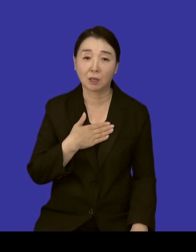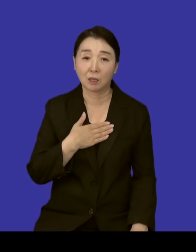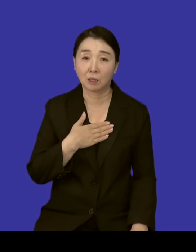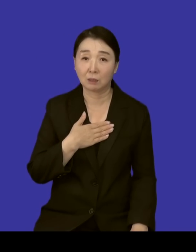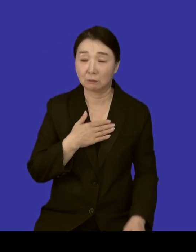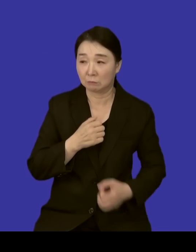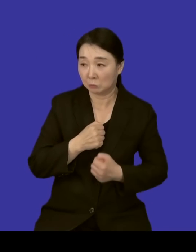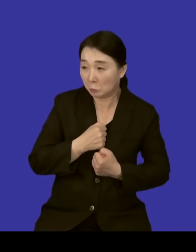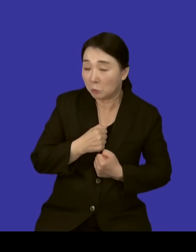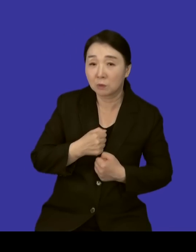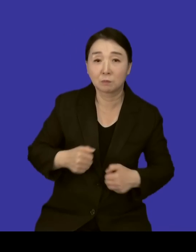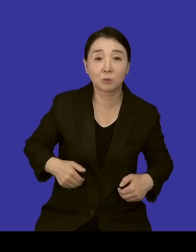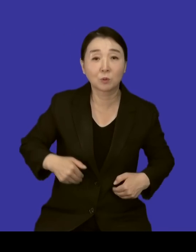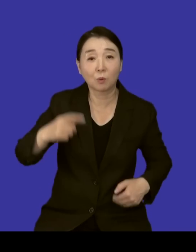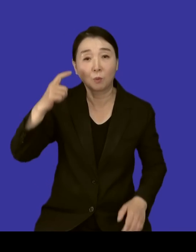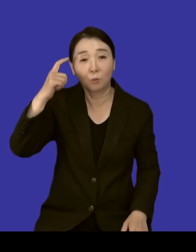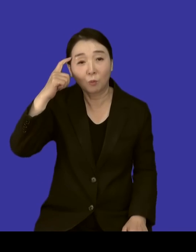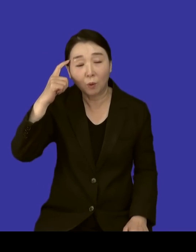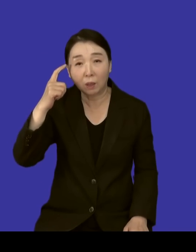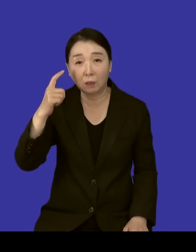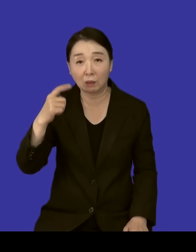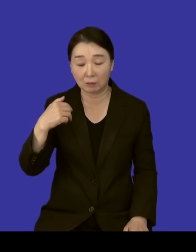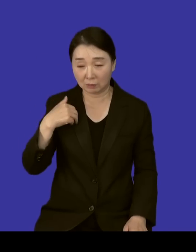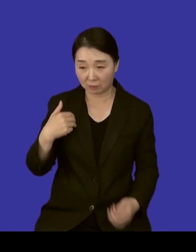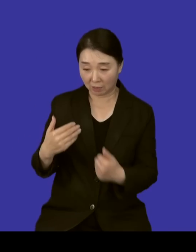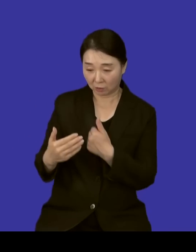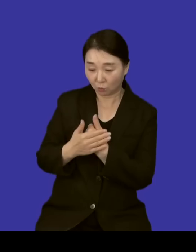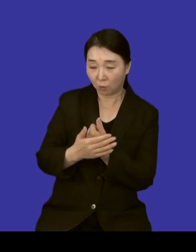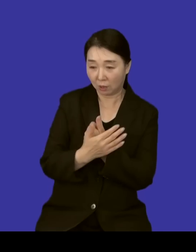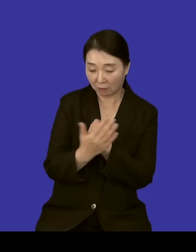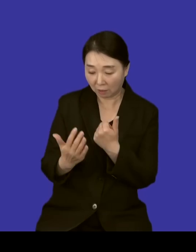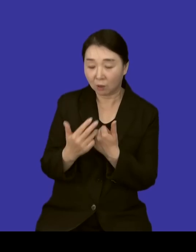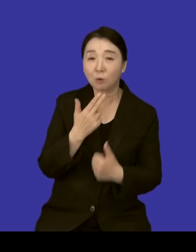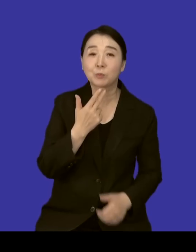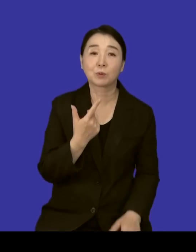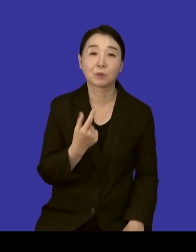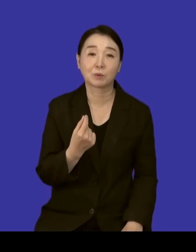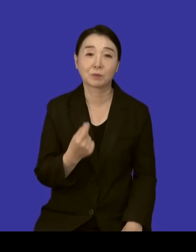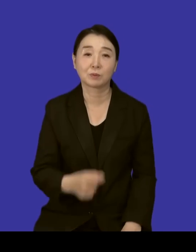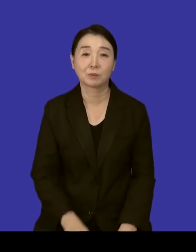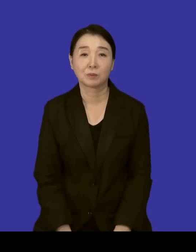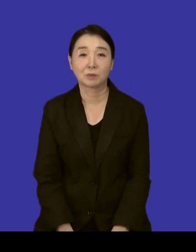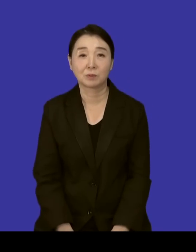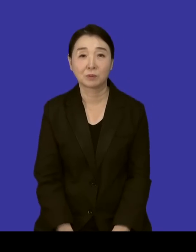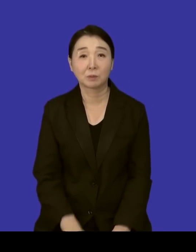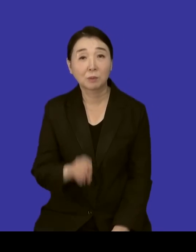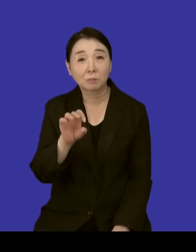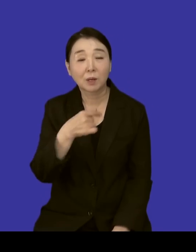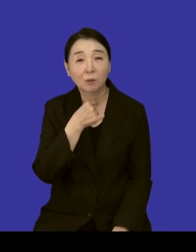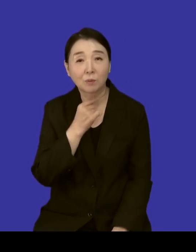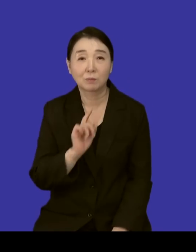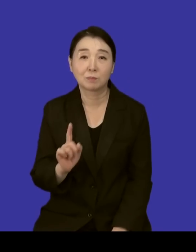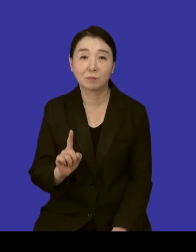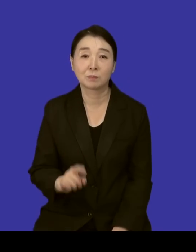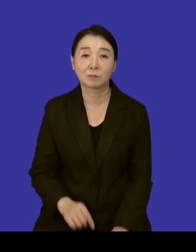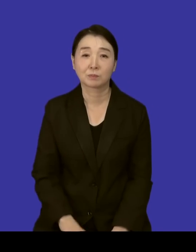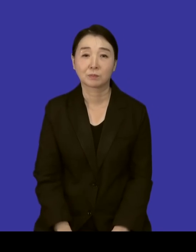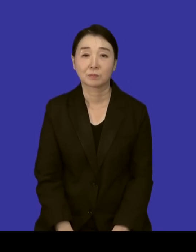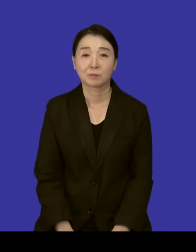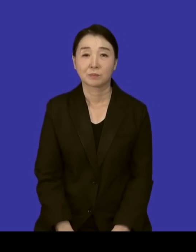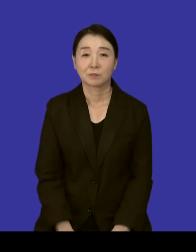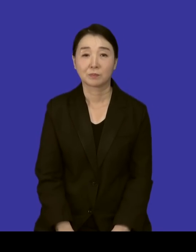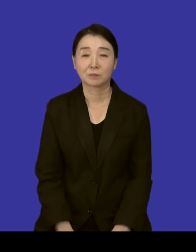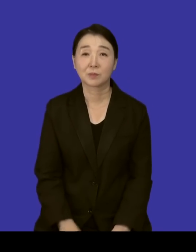대상이 되는 거야. 왜냐하면 울타리가 없잖아요, 제가. 그래서 제가 말씀드리고 싶은 거는 네.